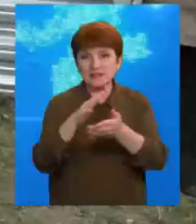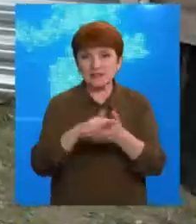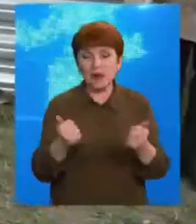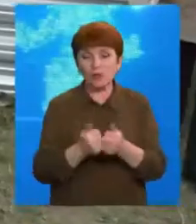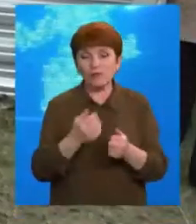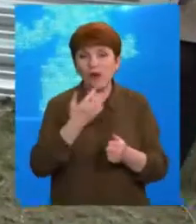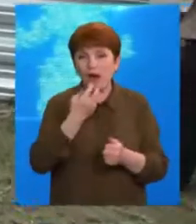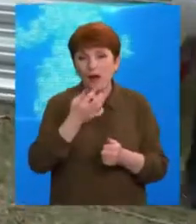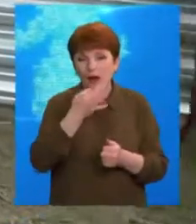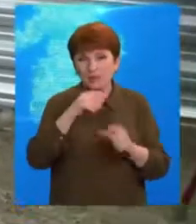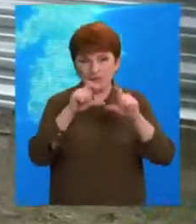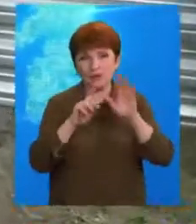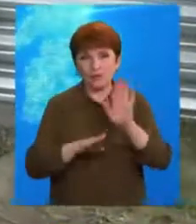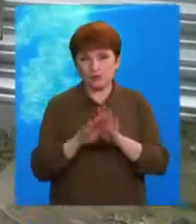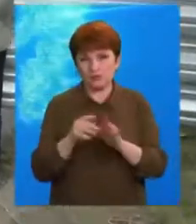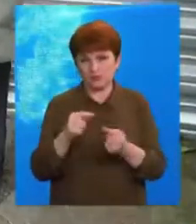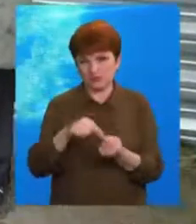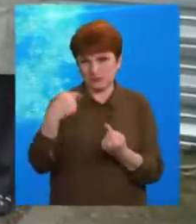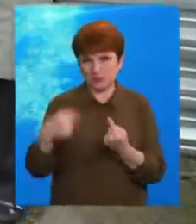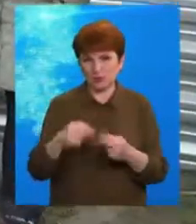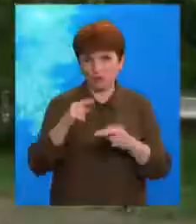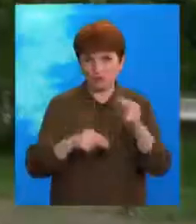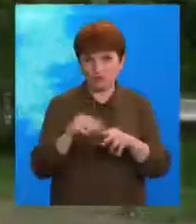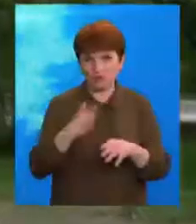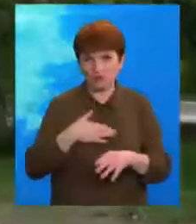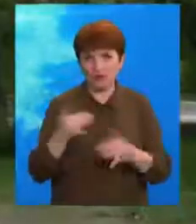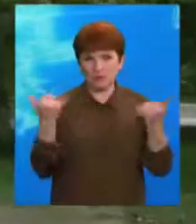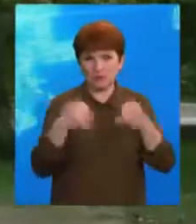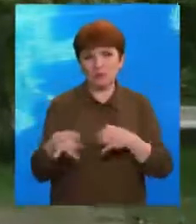рядом явно ударит по историческому облику металлургического района. Артур Ишпулатов, ОТВ.